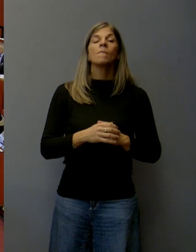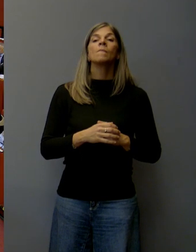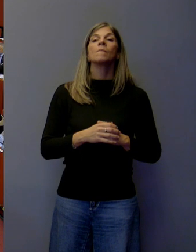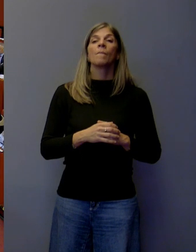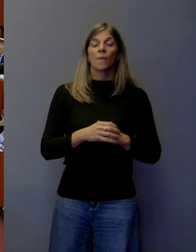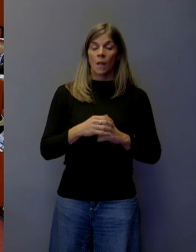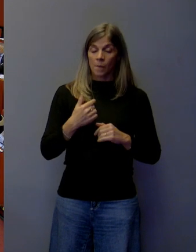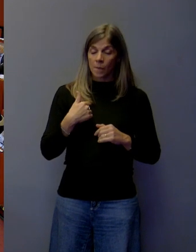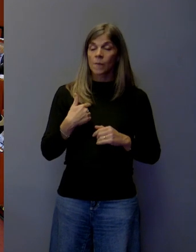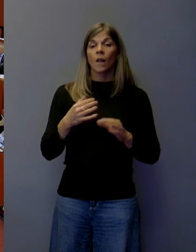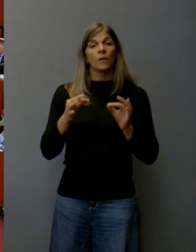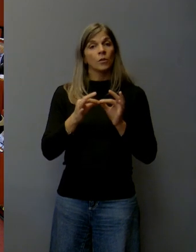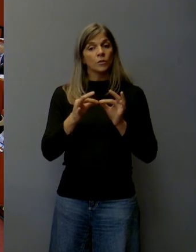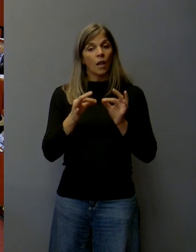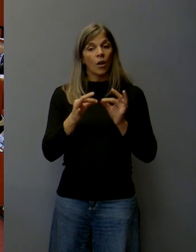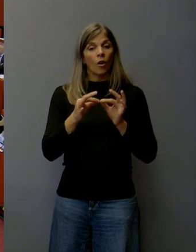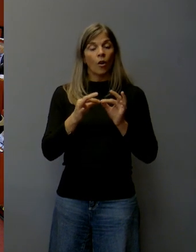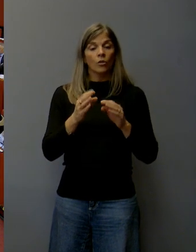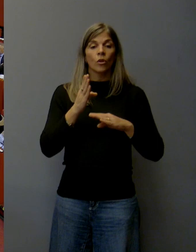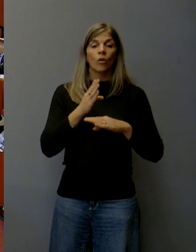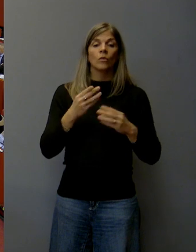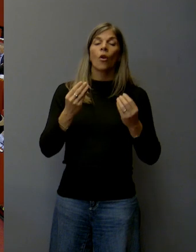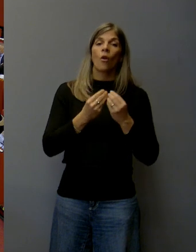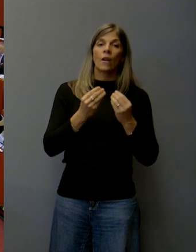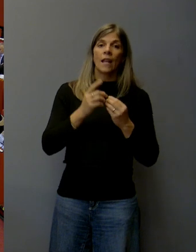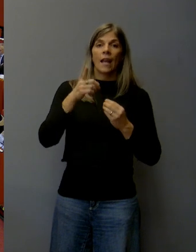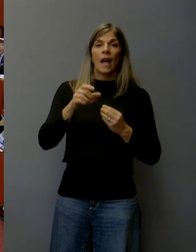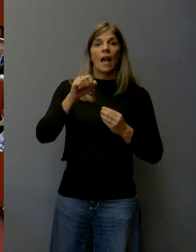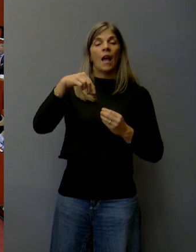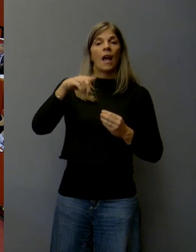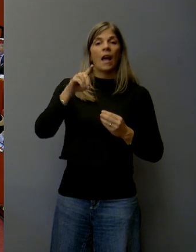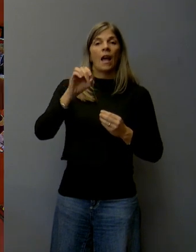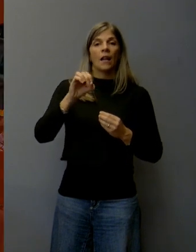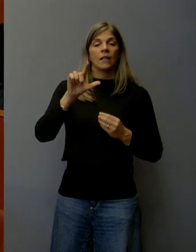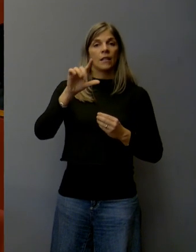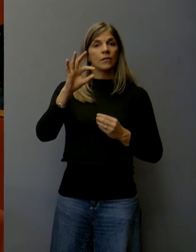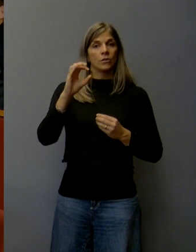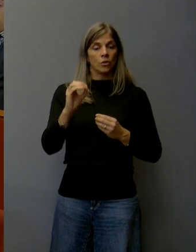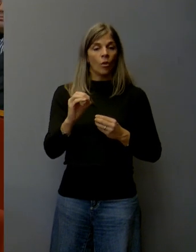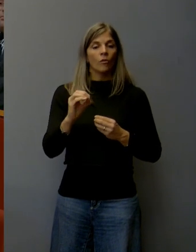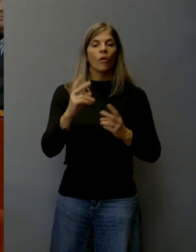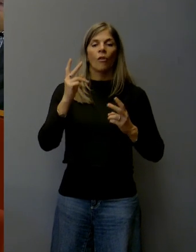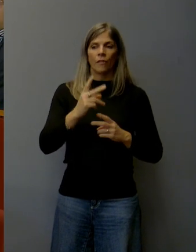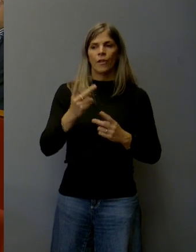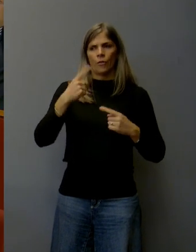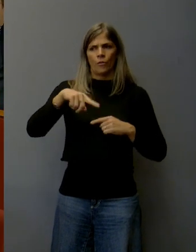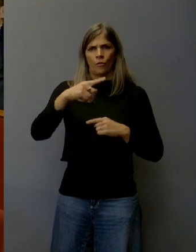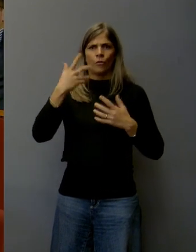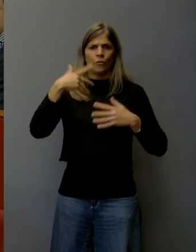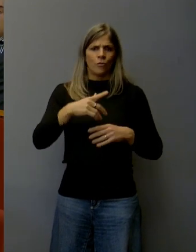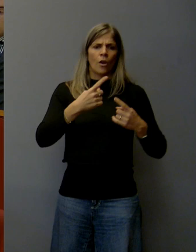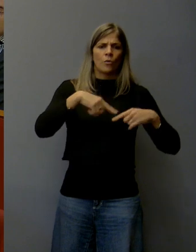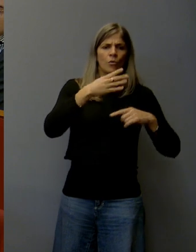commozione d'ordine sui lavori dal collega Gandolfo dicendo che effettivamente è considerato che abbiamo preso una decisione in capigruppo